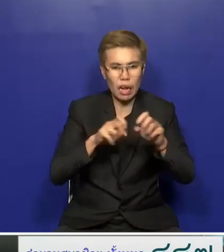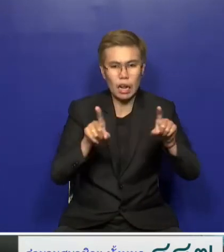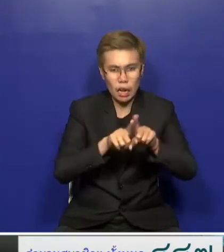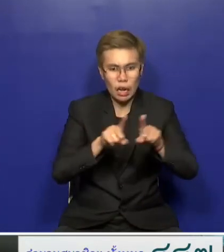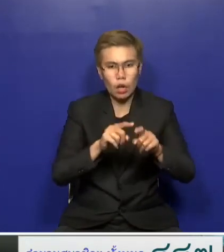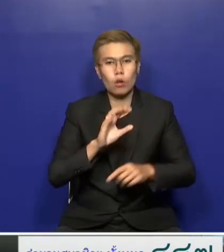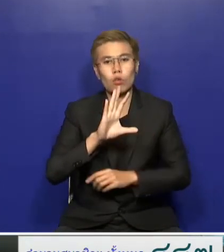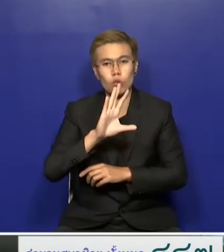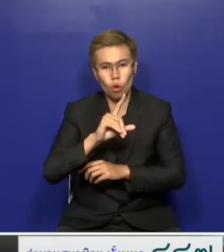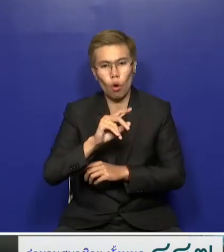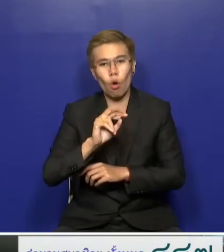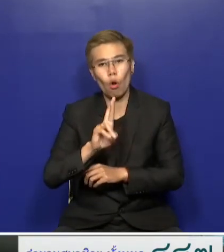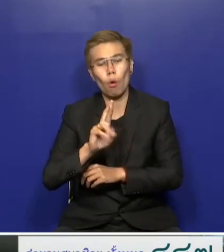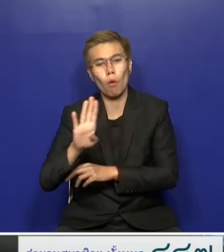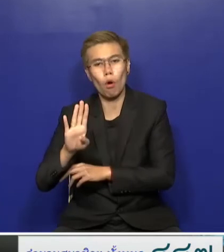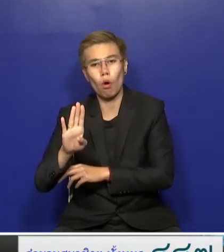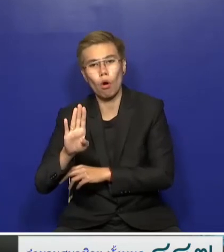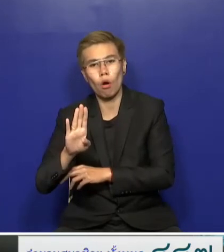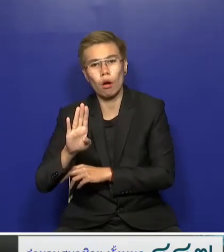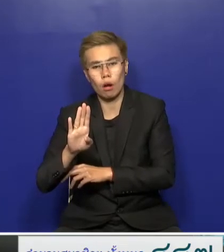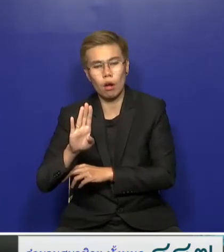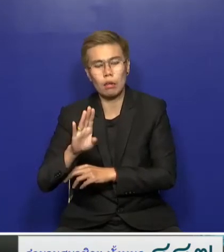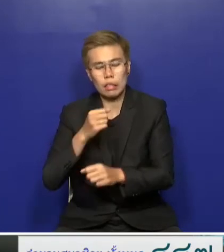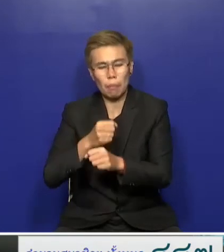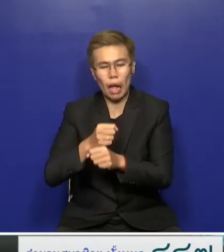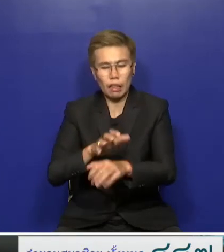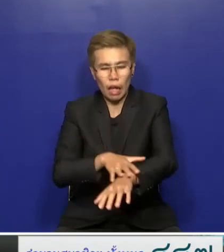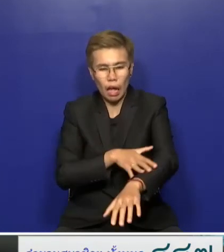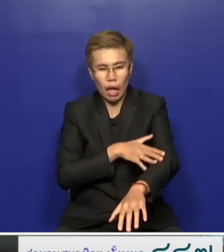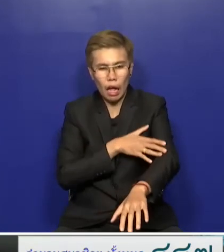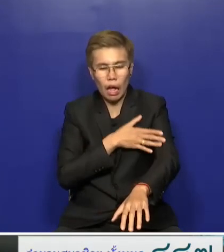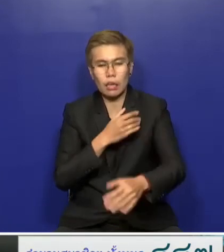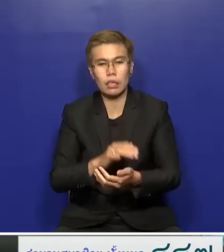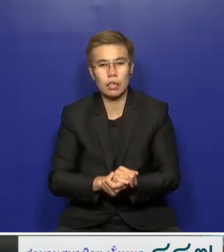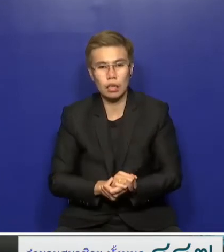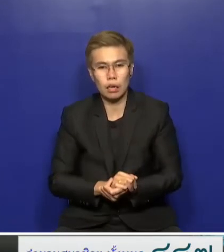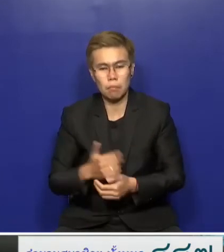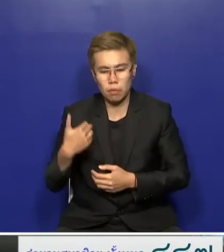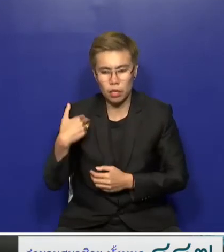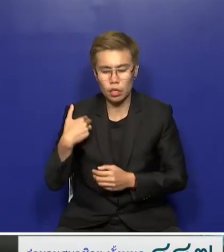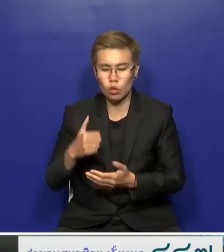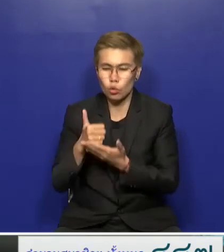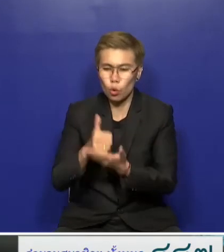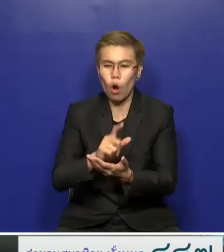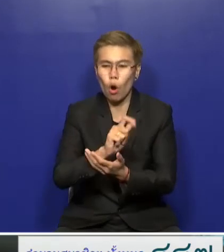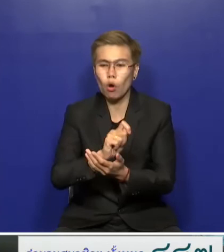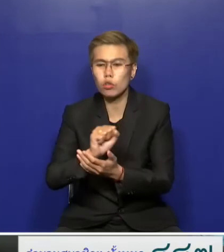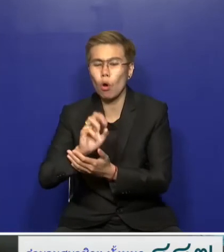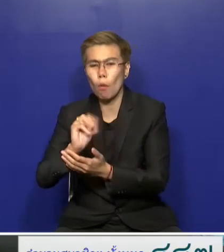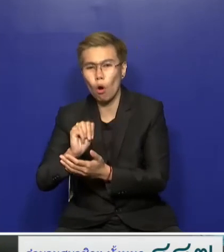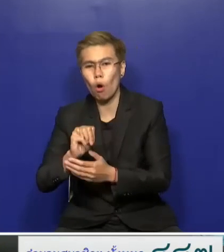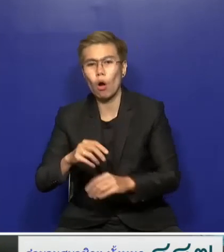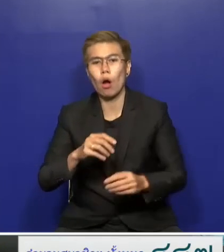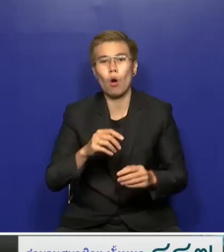บ.เป็นกลุ่มที่ปิดทองหลังพระมานานผมเห็นรัฐบาลเยียวยาทางอสม.แม้กระทั่งกำนันผู้ใหญ่บ้านก็ได้รับ